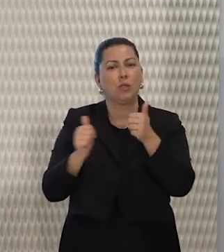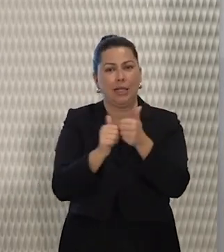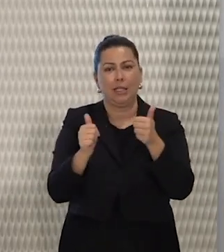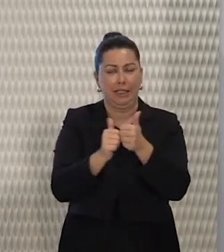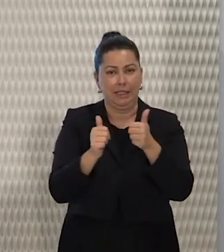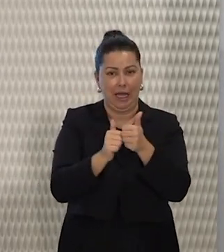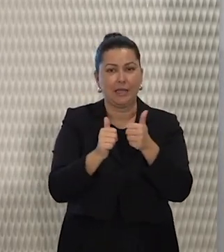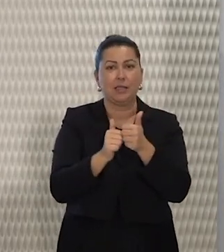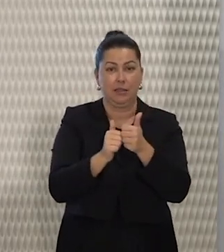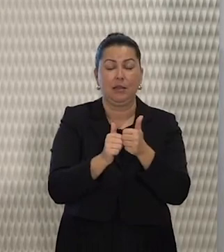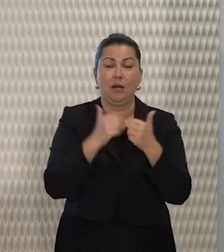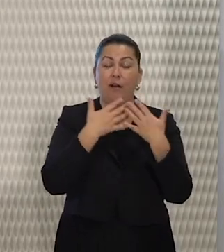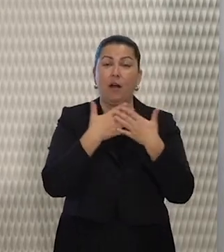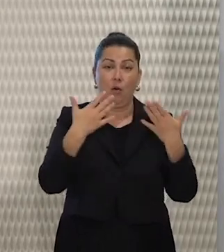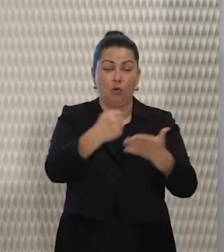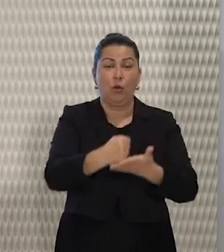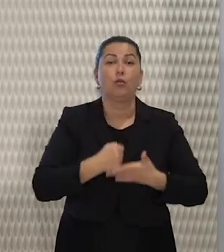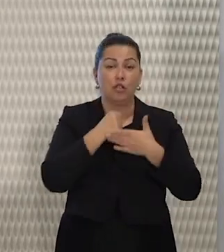Berufsausbildungsassistent,